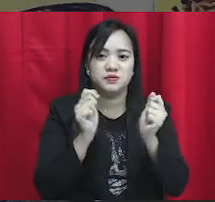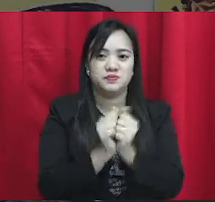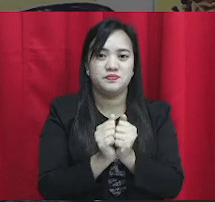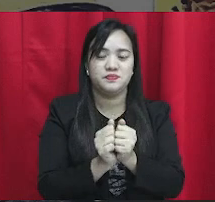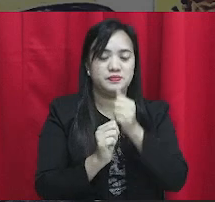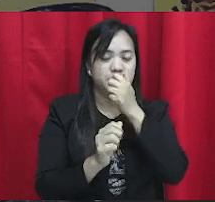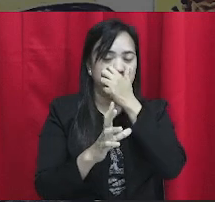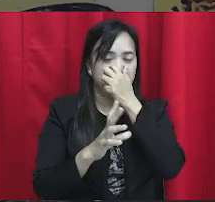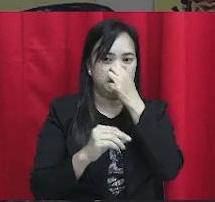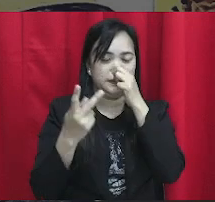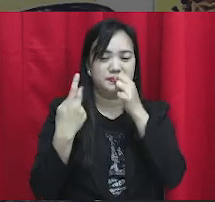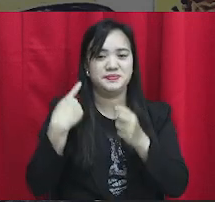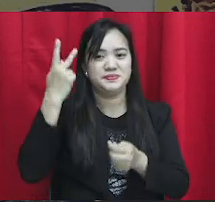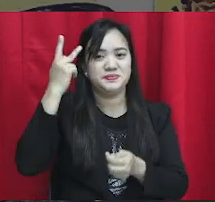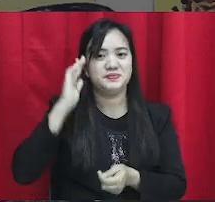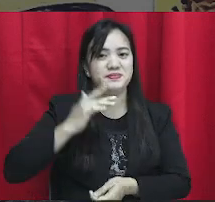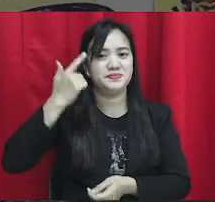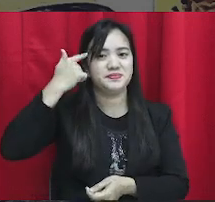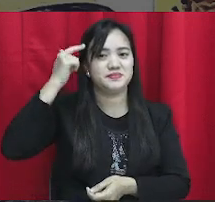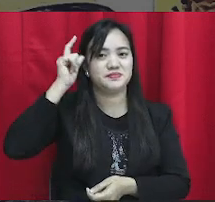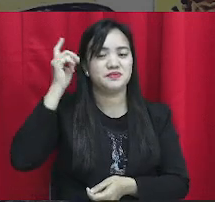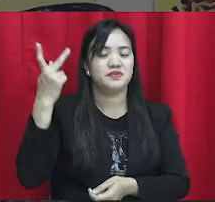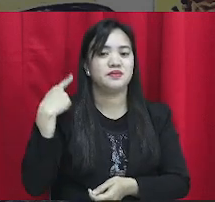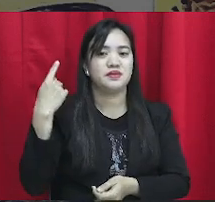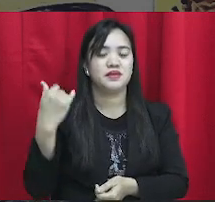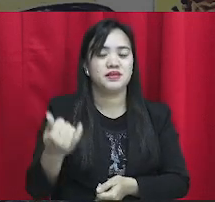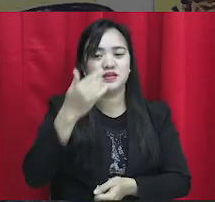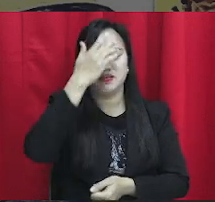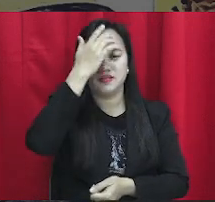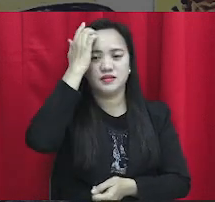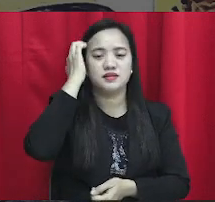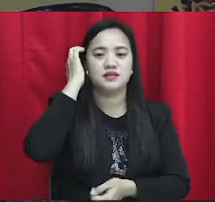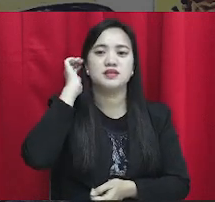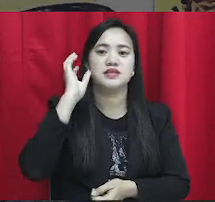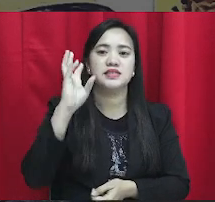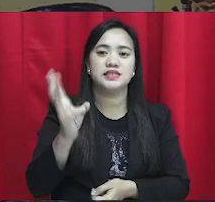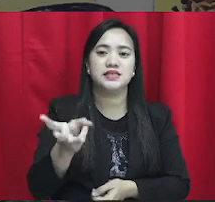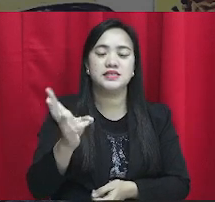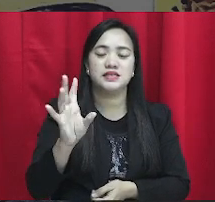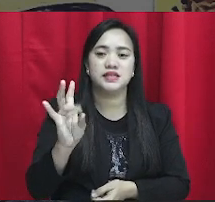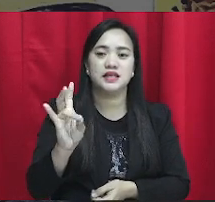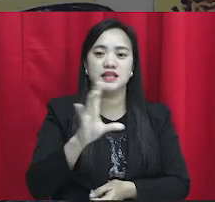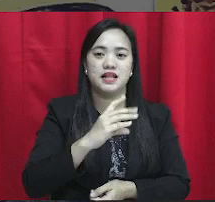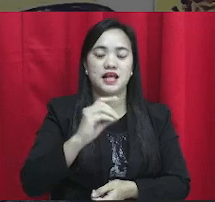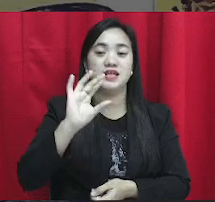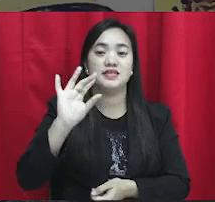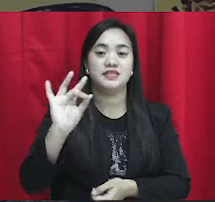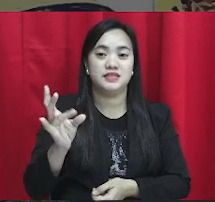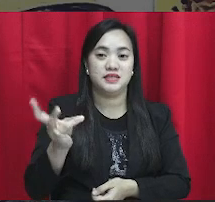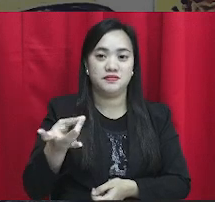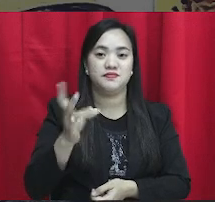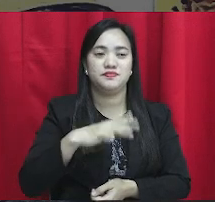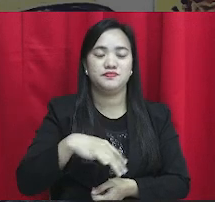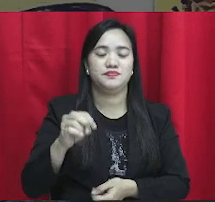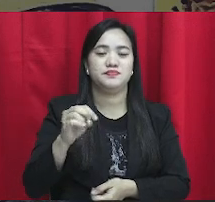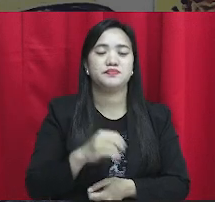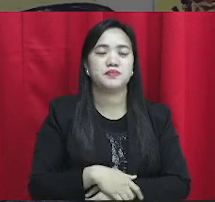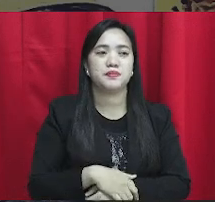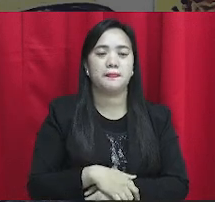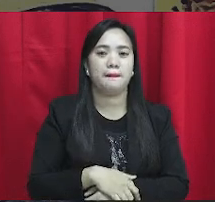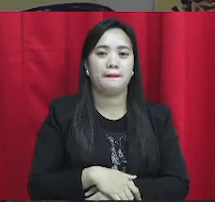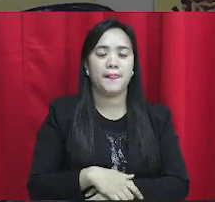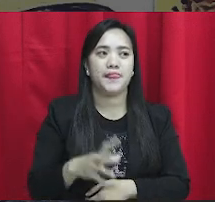pastor. Yan. Pastor Hil, si nanay po at si tatay ay 68, si tatay 70 years old, si nanay.